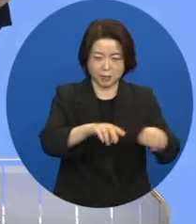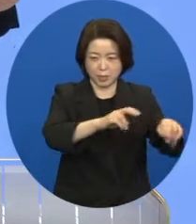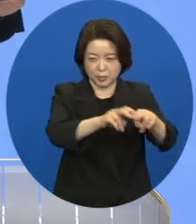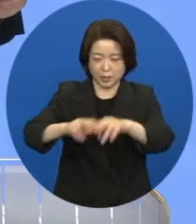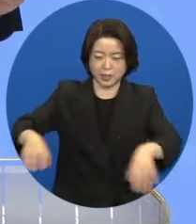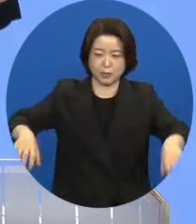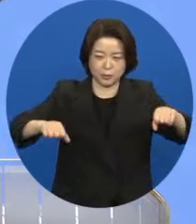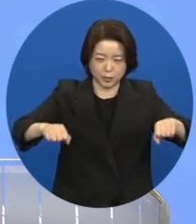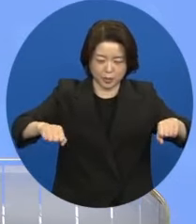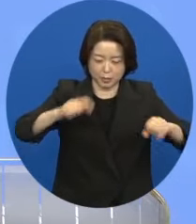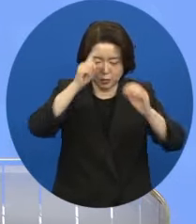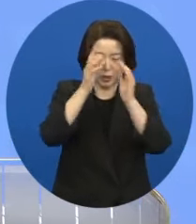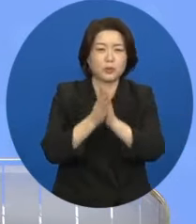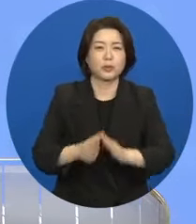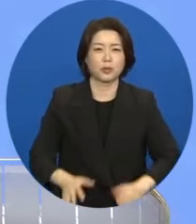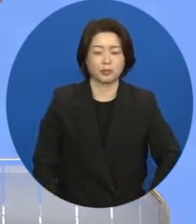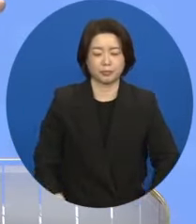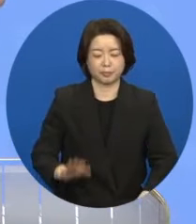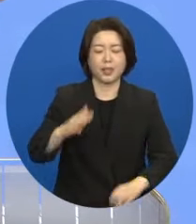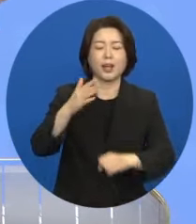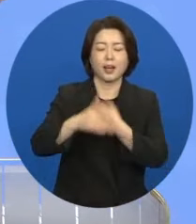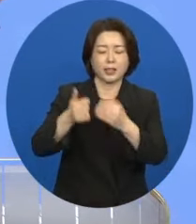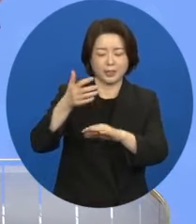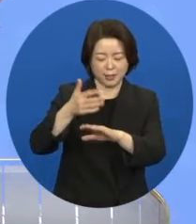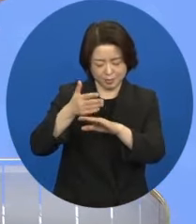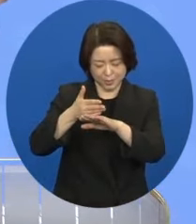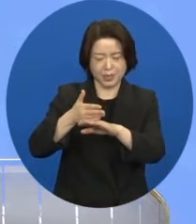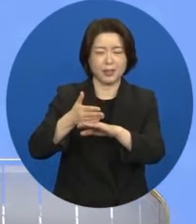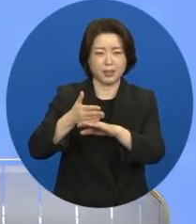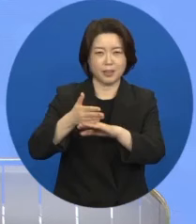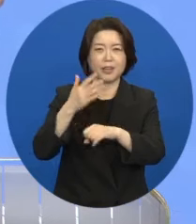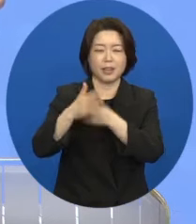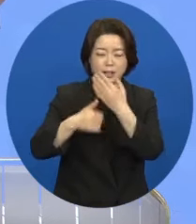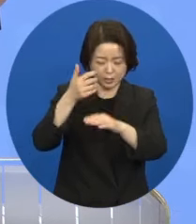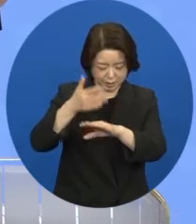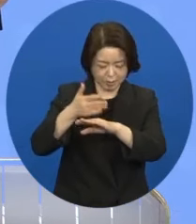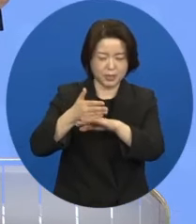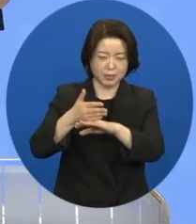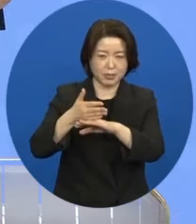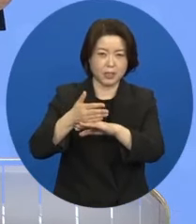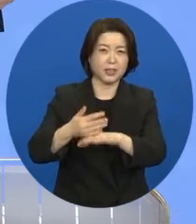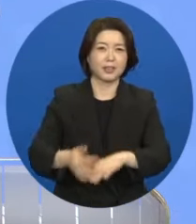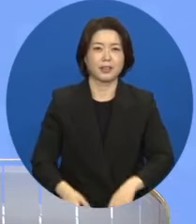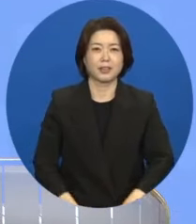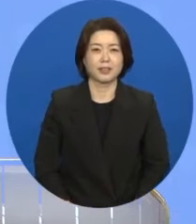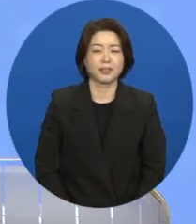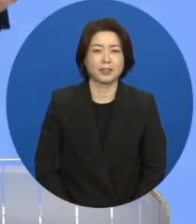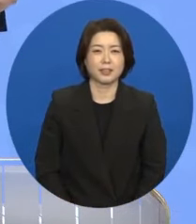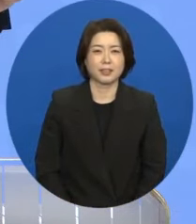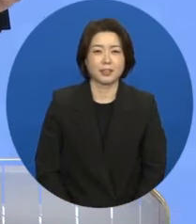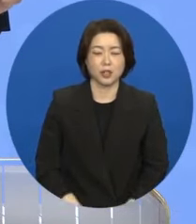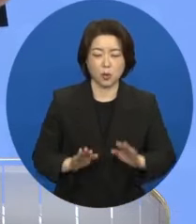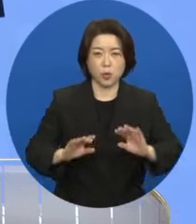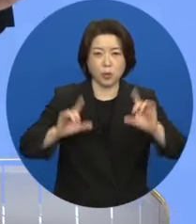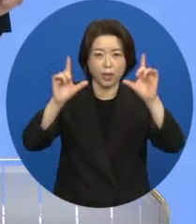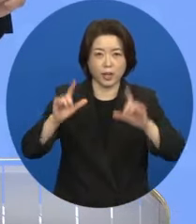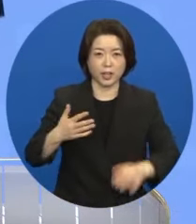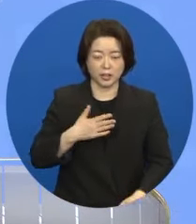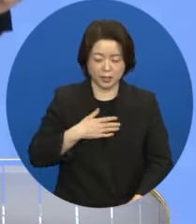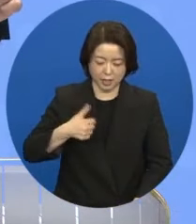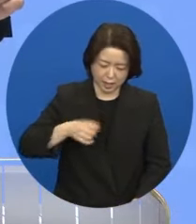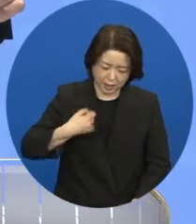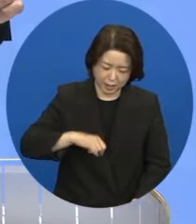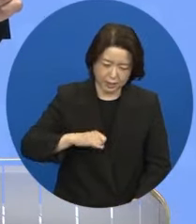기도했습니다 하나님 감사합니다 하나님 감사합니다 올 안에 우리 아이들을 지켜